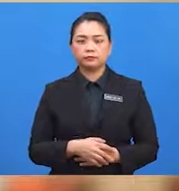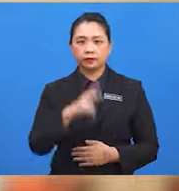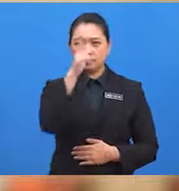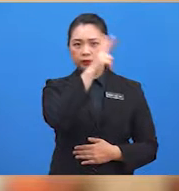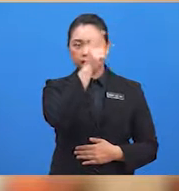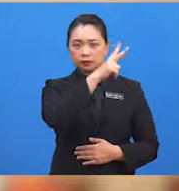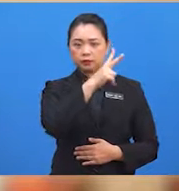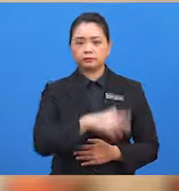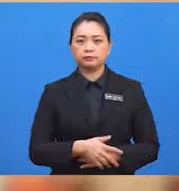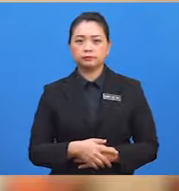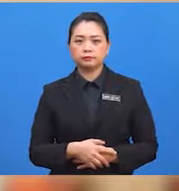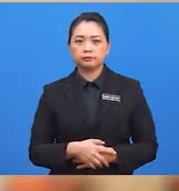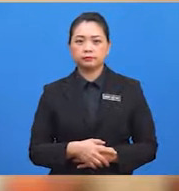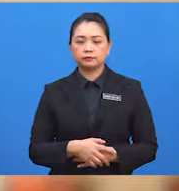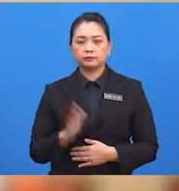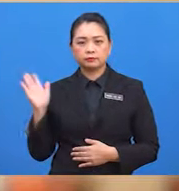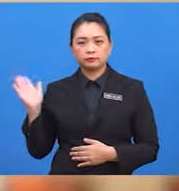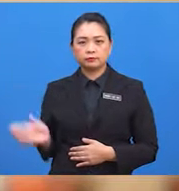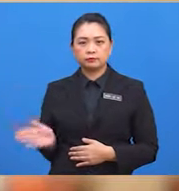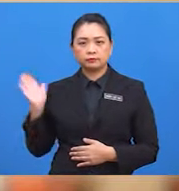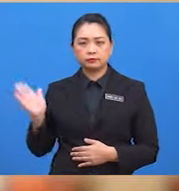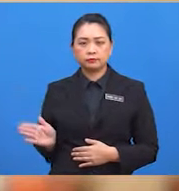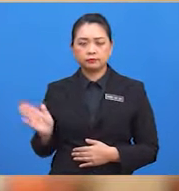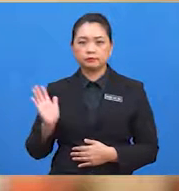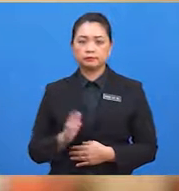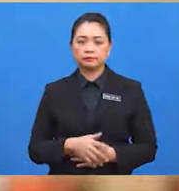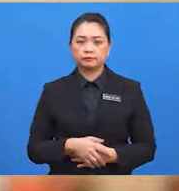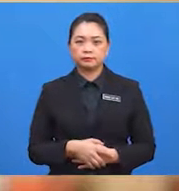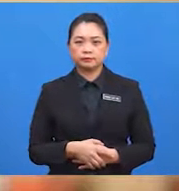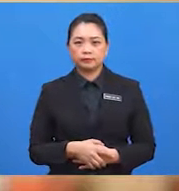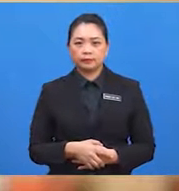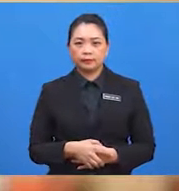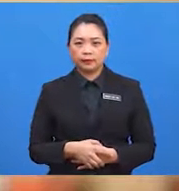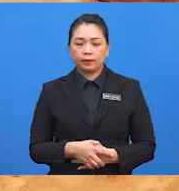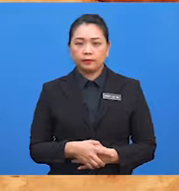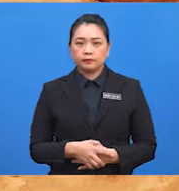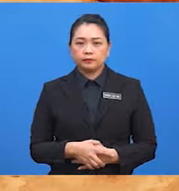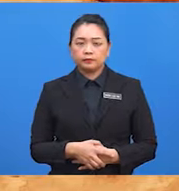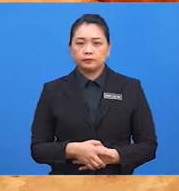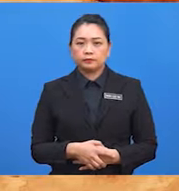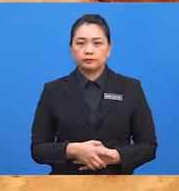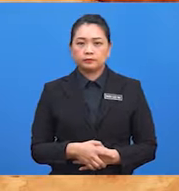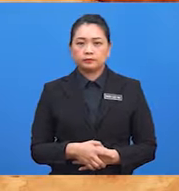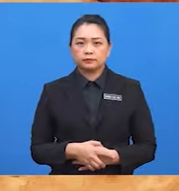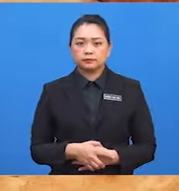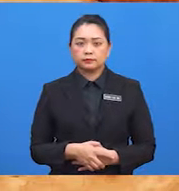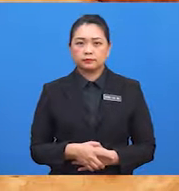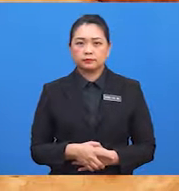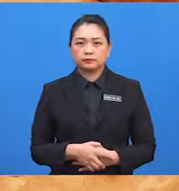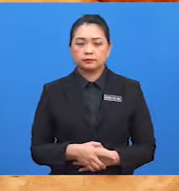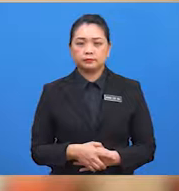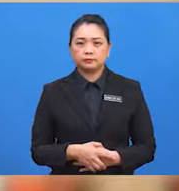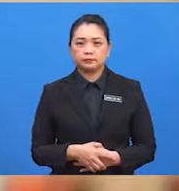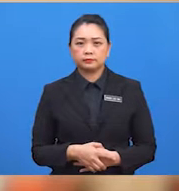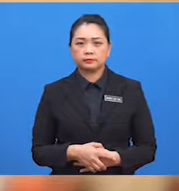Kerajaan Purba, Kerajaan Pertengahan dan Kerajaan Baru. Cikgu mulakan dengan Kerajaan